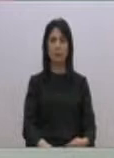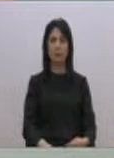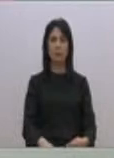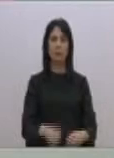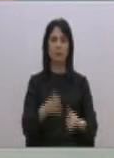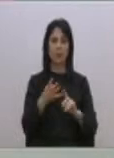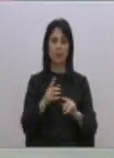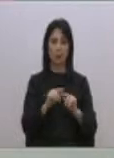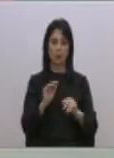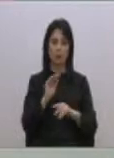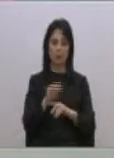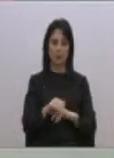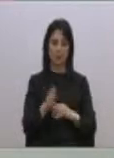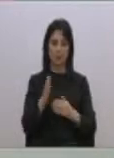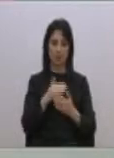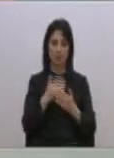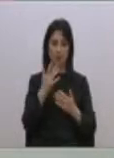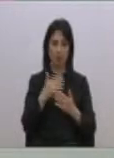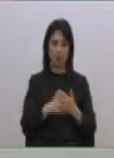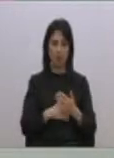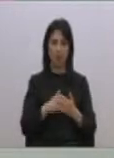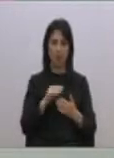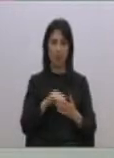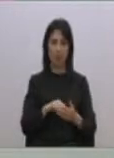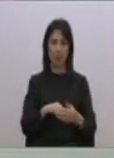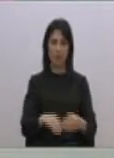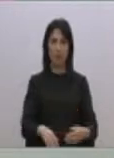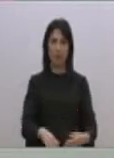meu, tche muhstaie, mata, șendig și narsi, șana țeri,